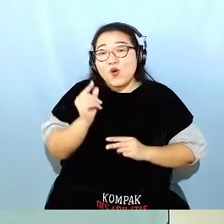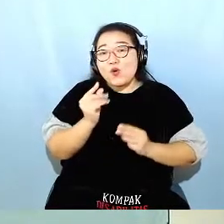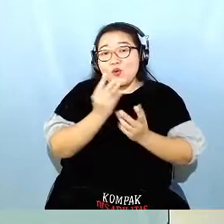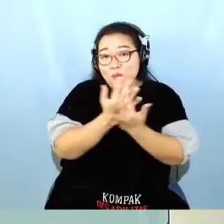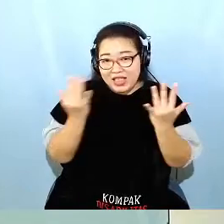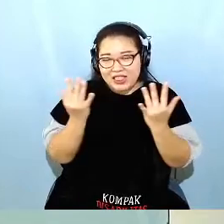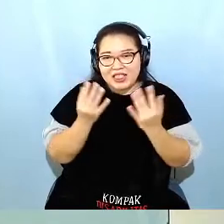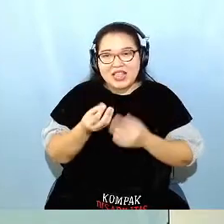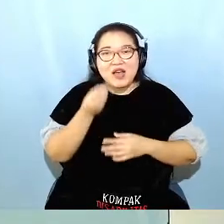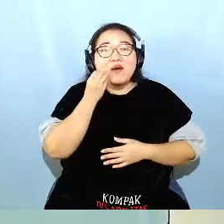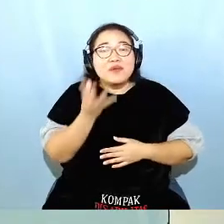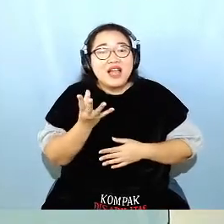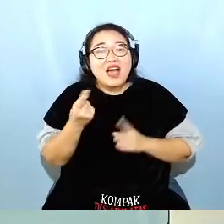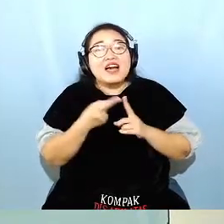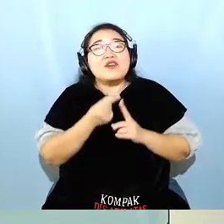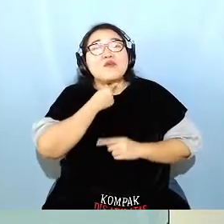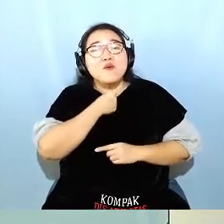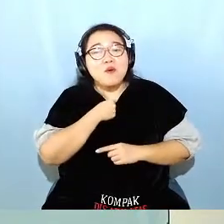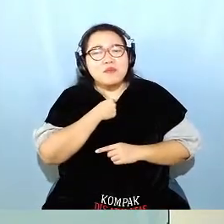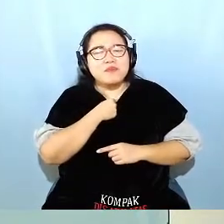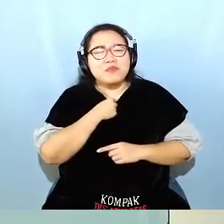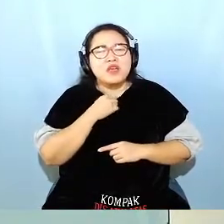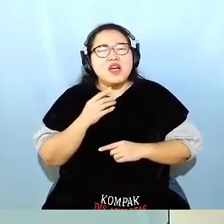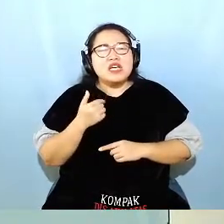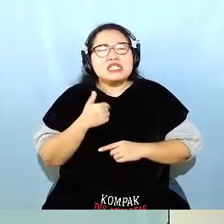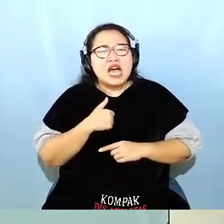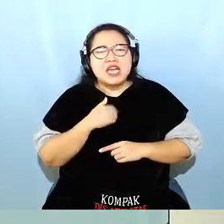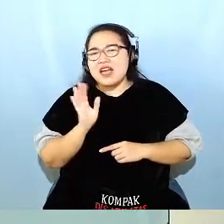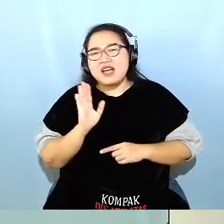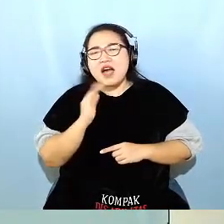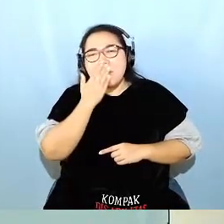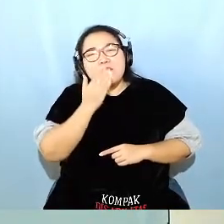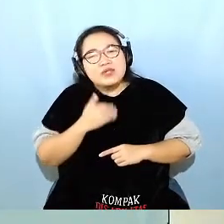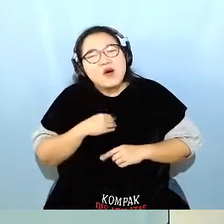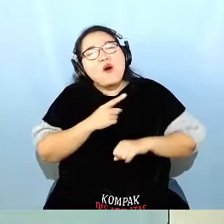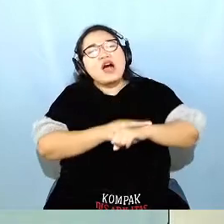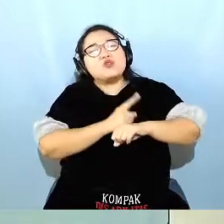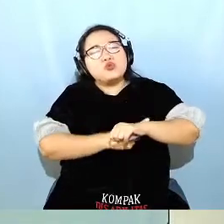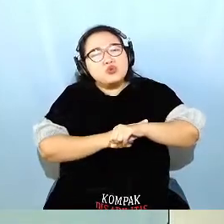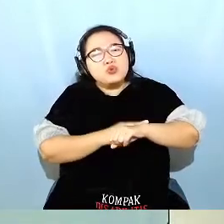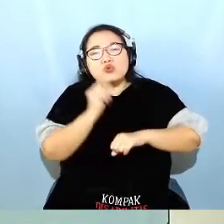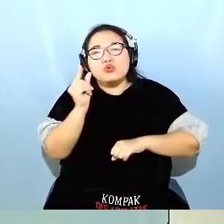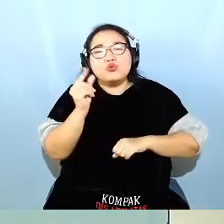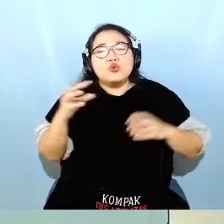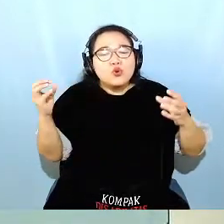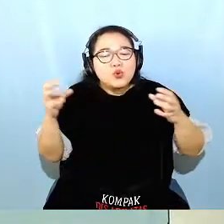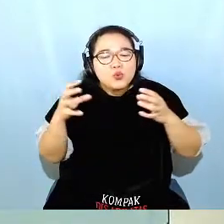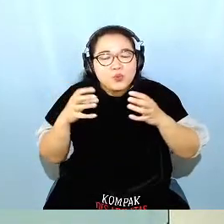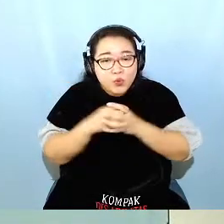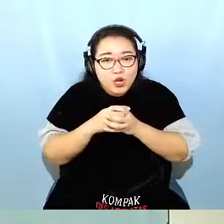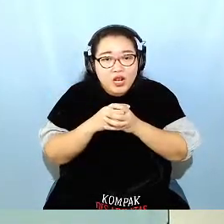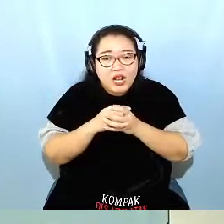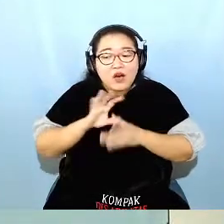Nah, bahasa cintamu, kebersamaan yang berkualitas itu, ayo oleh semangat Roh Kudus